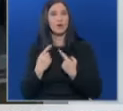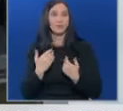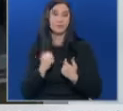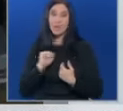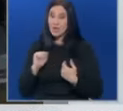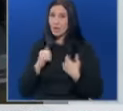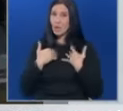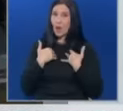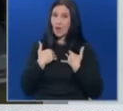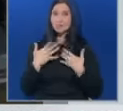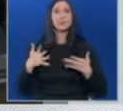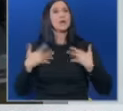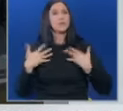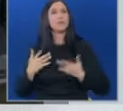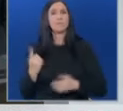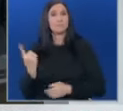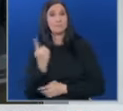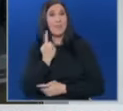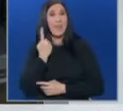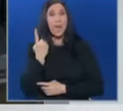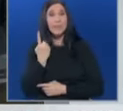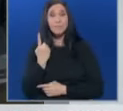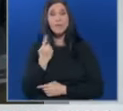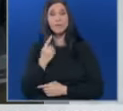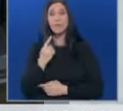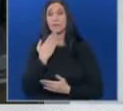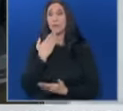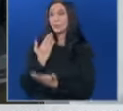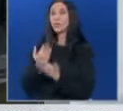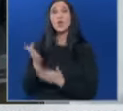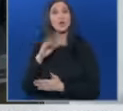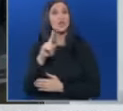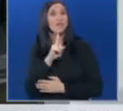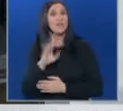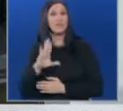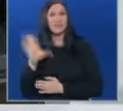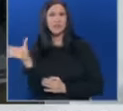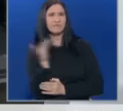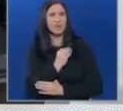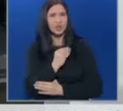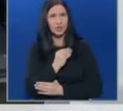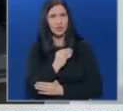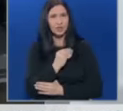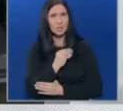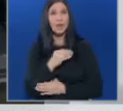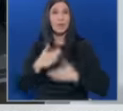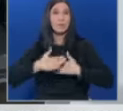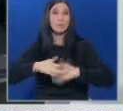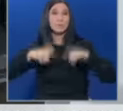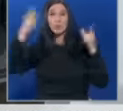аз искам най-напред да благодаря още веднъж на всички.